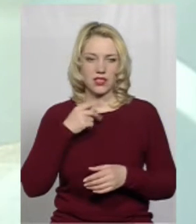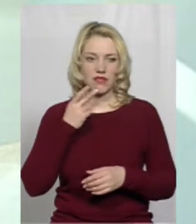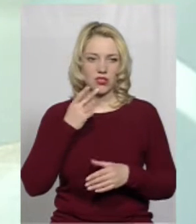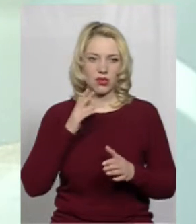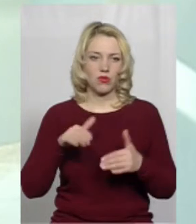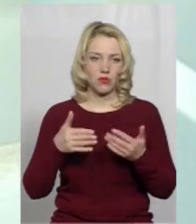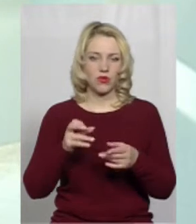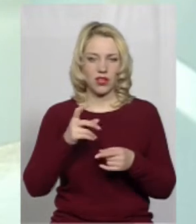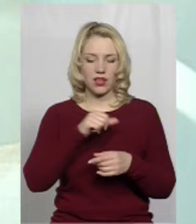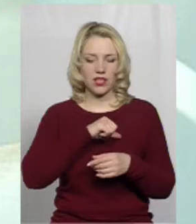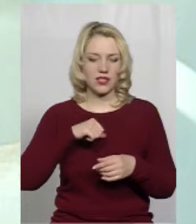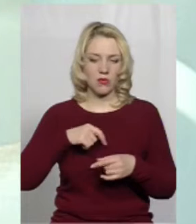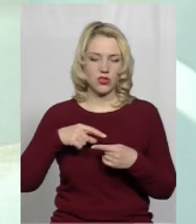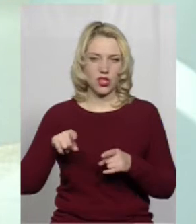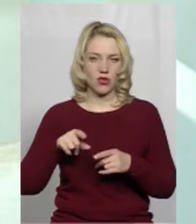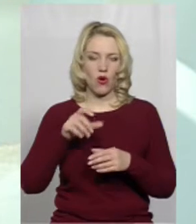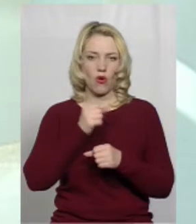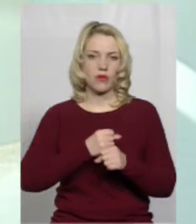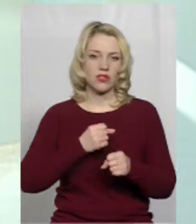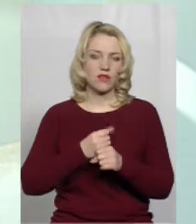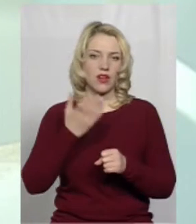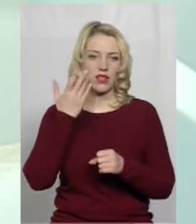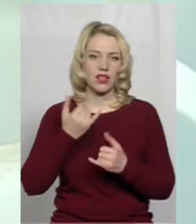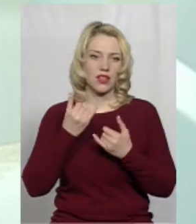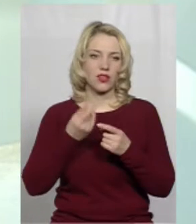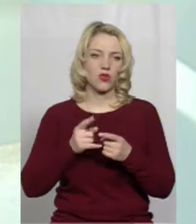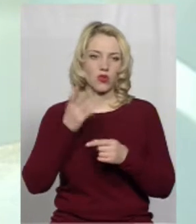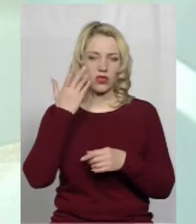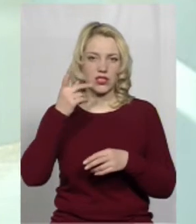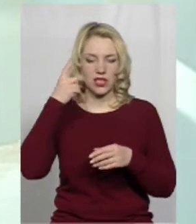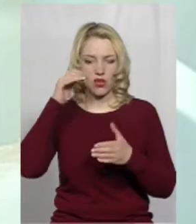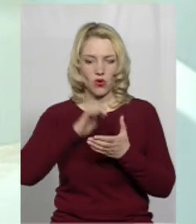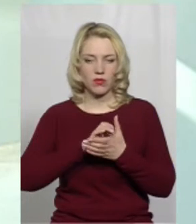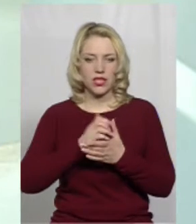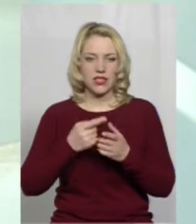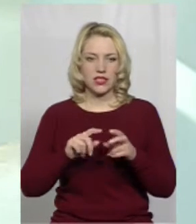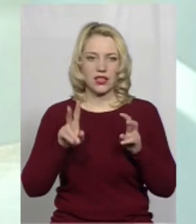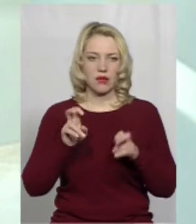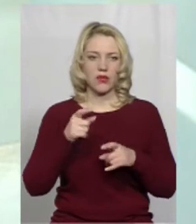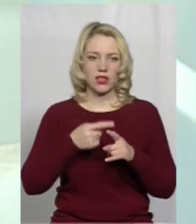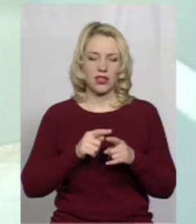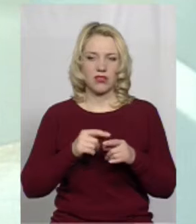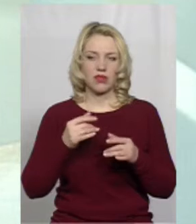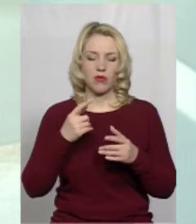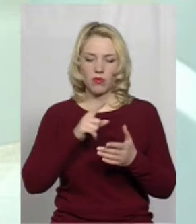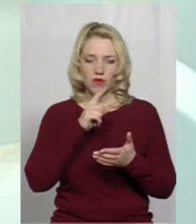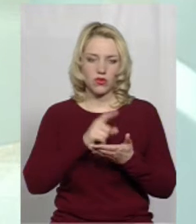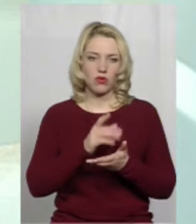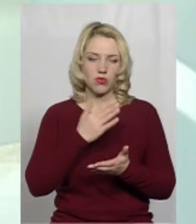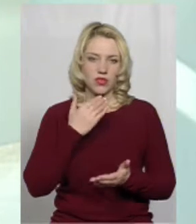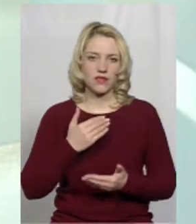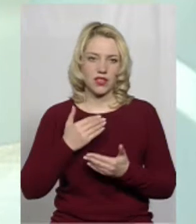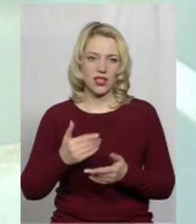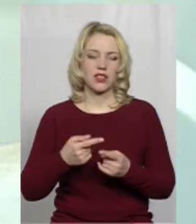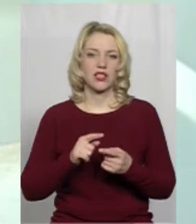пропоную як для самостійного опрацювання. Для того, коли ти вже трошки знайомий з тематикою, тобі вже це цікаво, ти обов'язково до них звернешся.